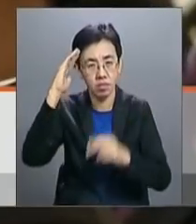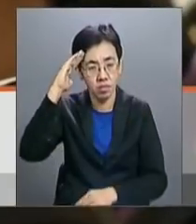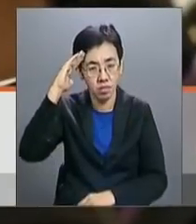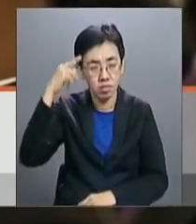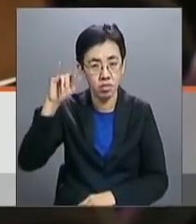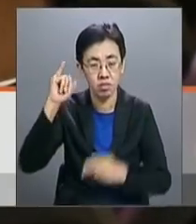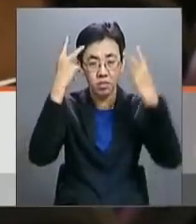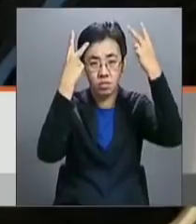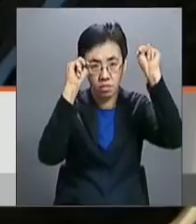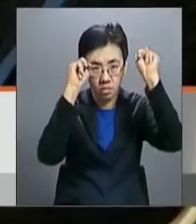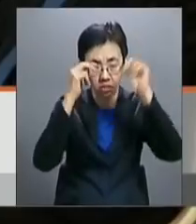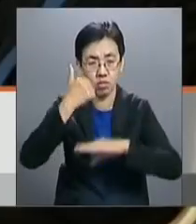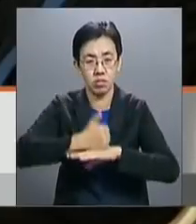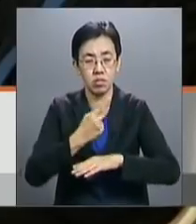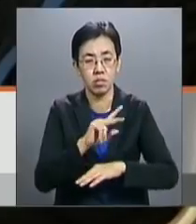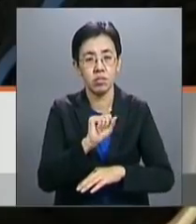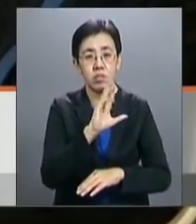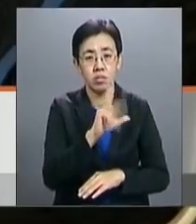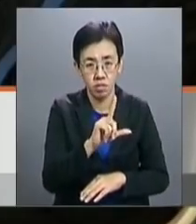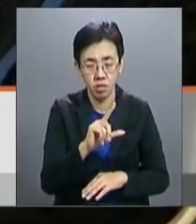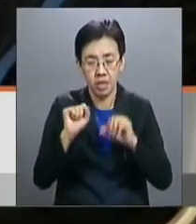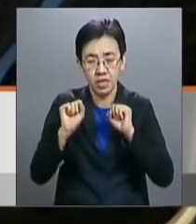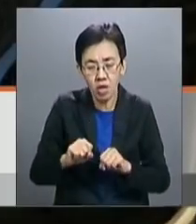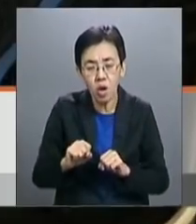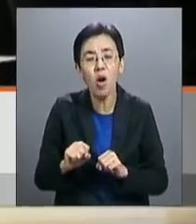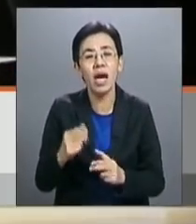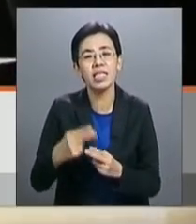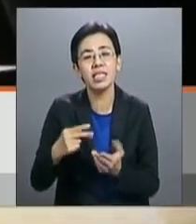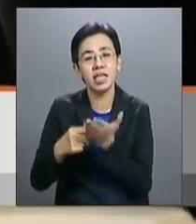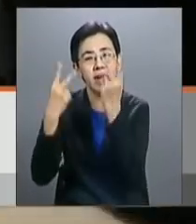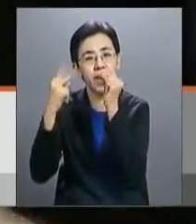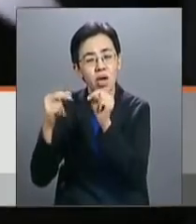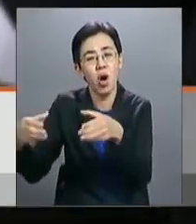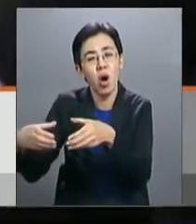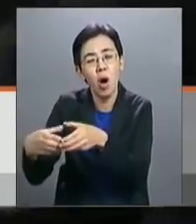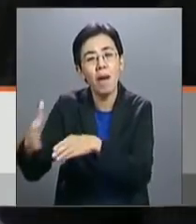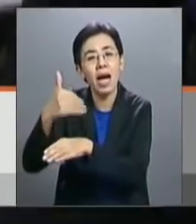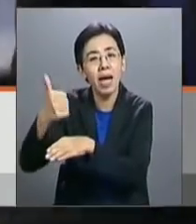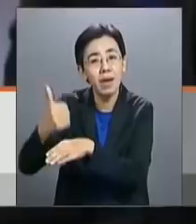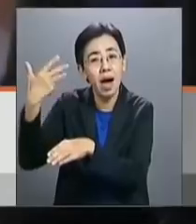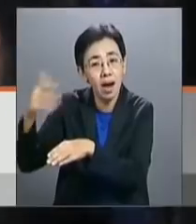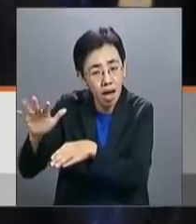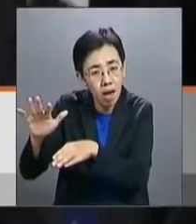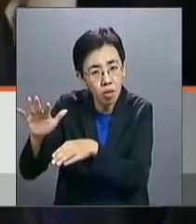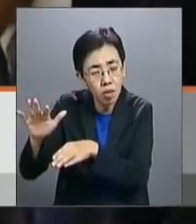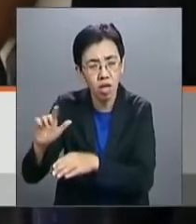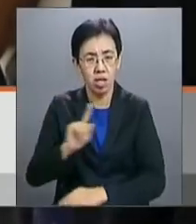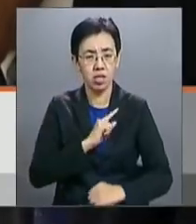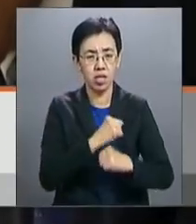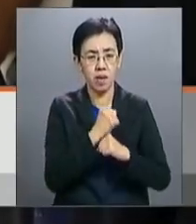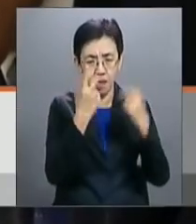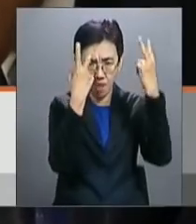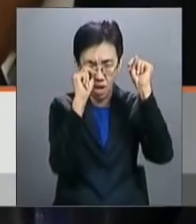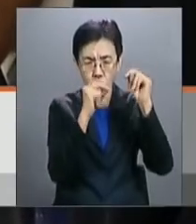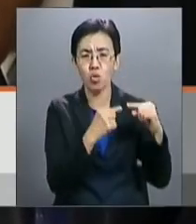ายกรัฐมนตรีและหัวหน้าคสช.จะตอบรับเป็นนายกรัฐมนตรีในบัญชีของพรรคการเมืองแล้วแต่ยังคงปฏิบัติหน้าที่น